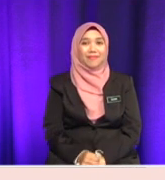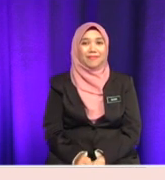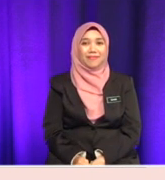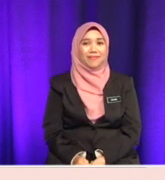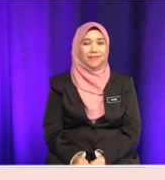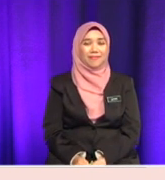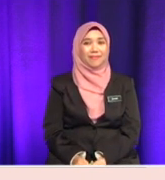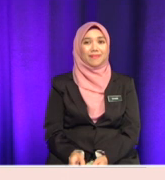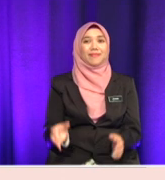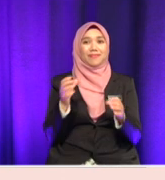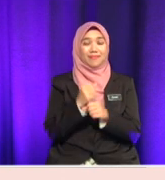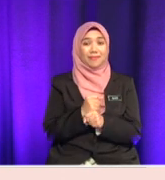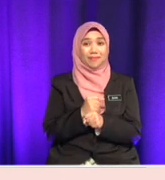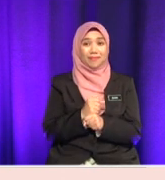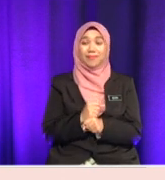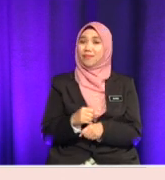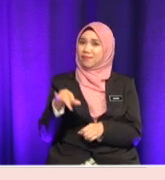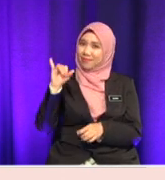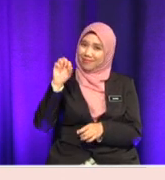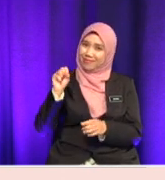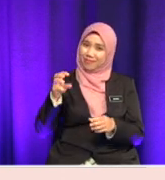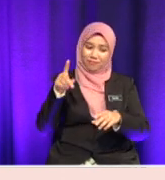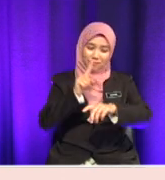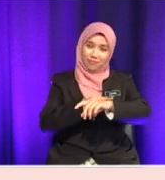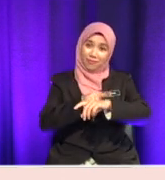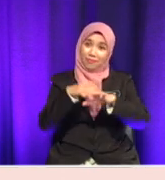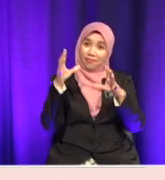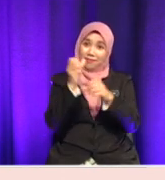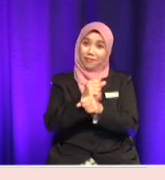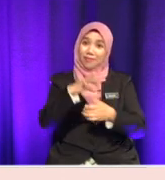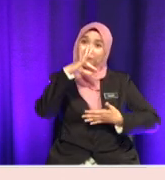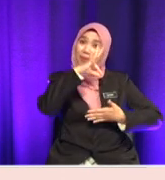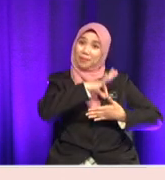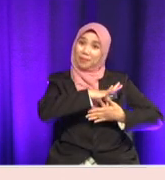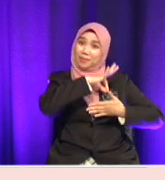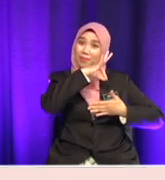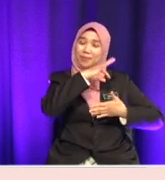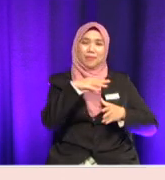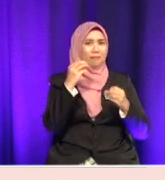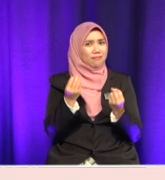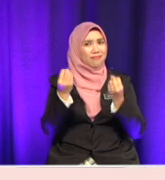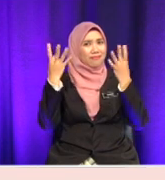dapat mengisi massa dan mendapat keuntungan yang banyak